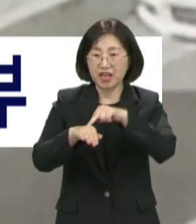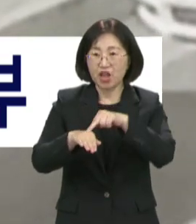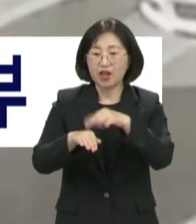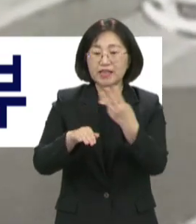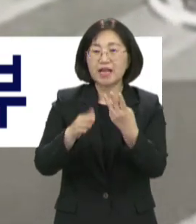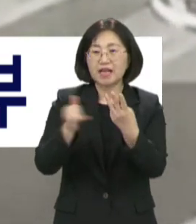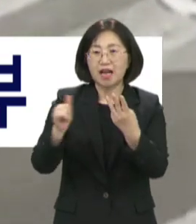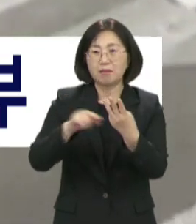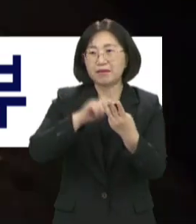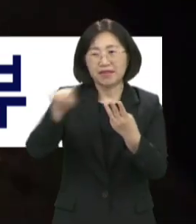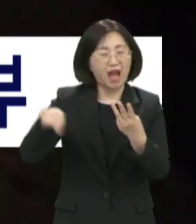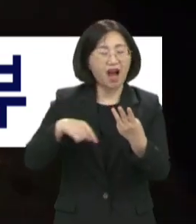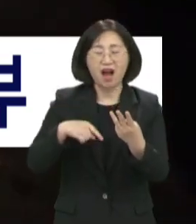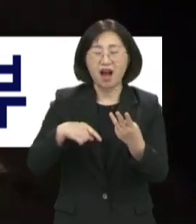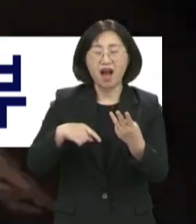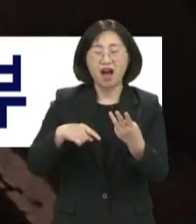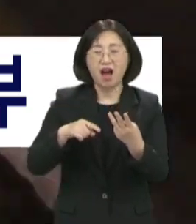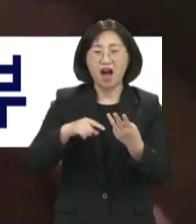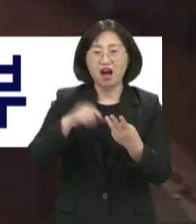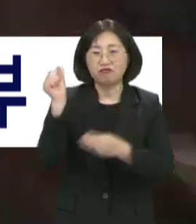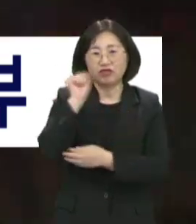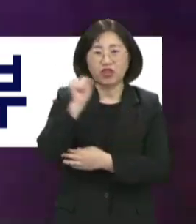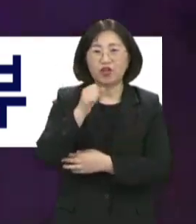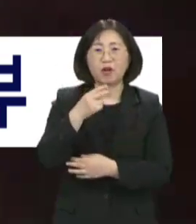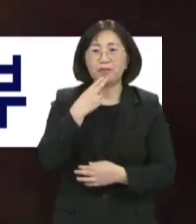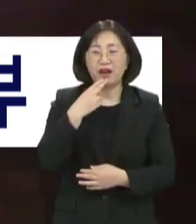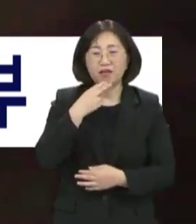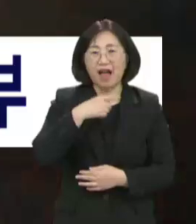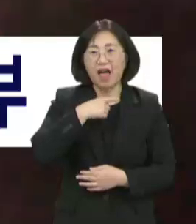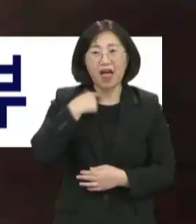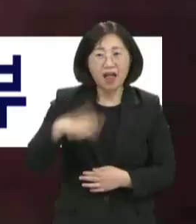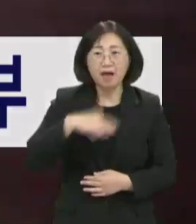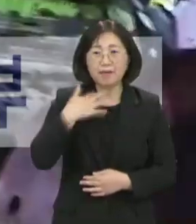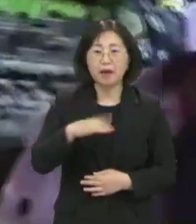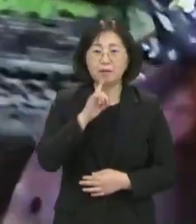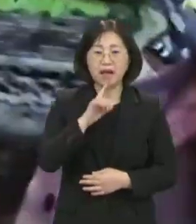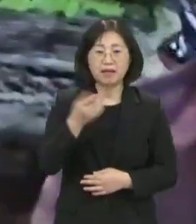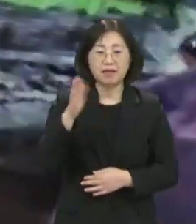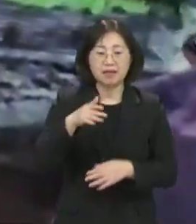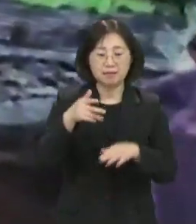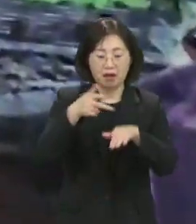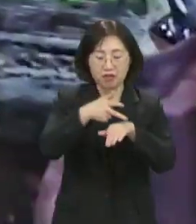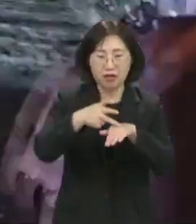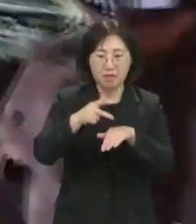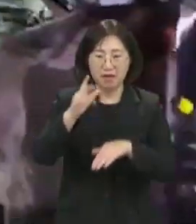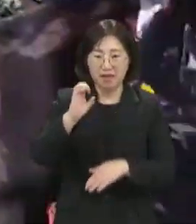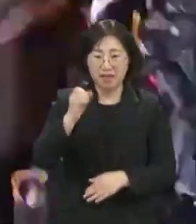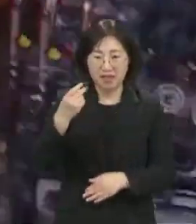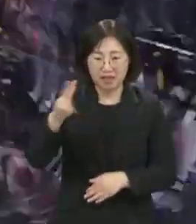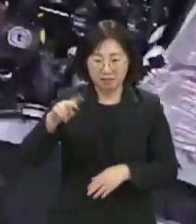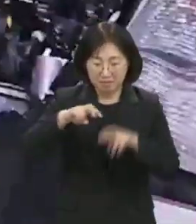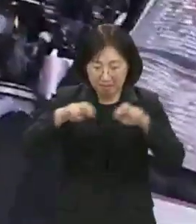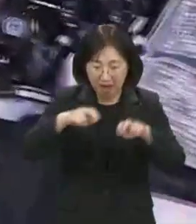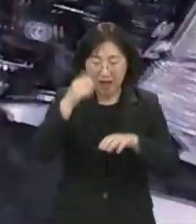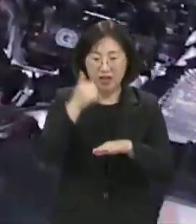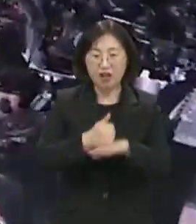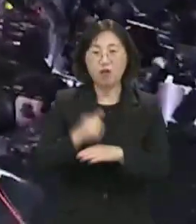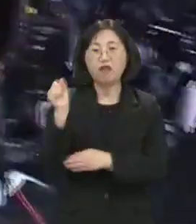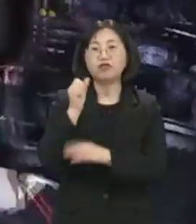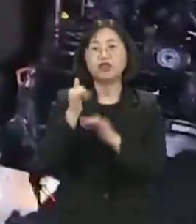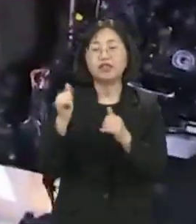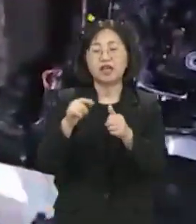명은 모두 자신이 운전하지 않았다고 진술했지만 블랙박스와 CCTV 등을 토대로 운전자는 A씨로